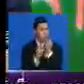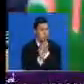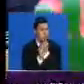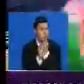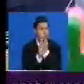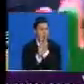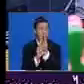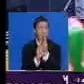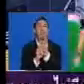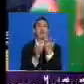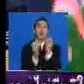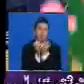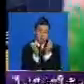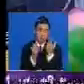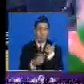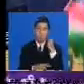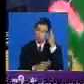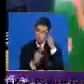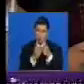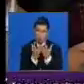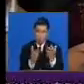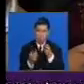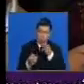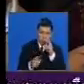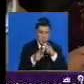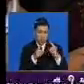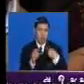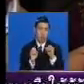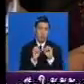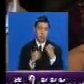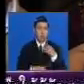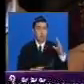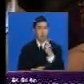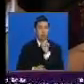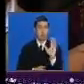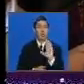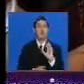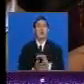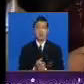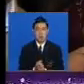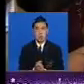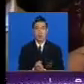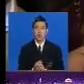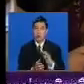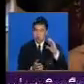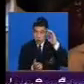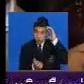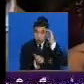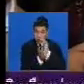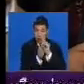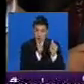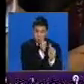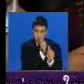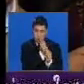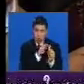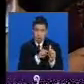ที่ปราศจากอาวุธมีเพียงมือตบจึงไม่เข้าข่ายยึดสนามบินในขณะที่พลตำรวจโทวุฒิพัวเวศผู้ช่วยผู้บัญชาการตำรวจ